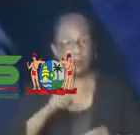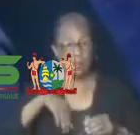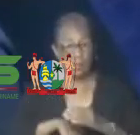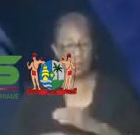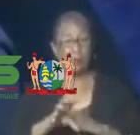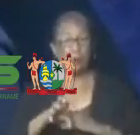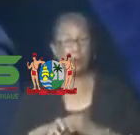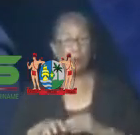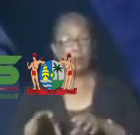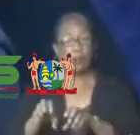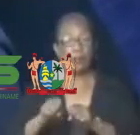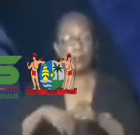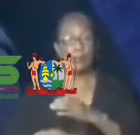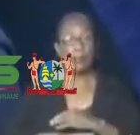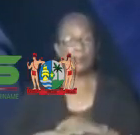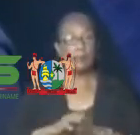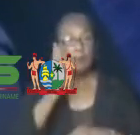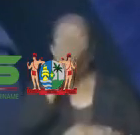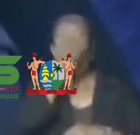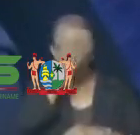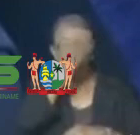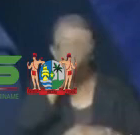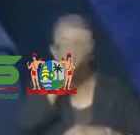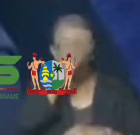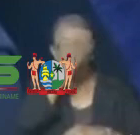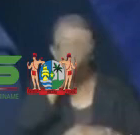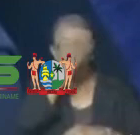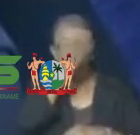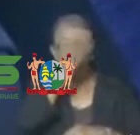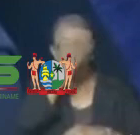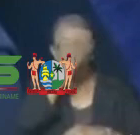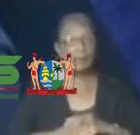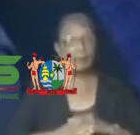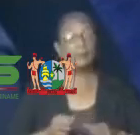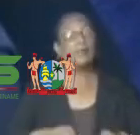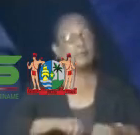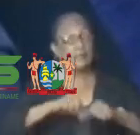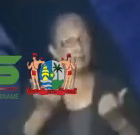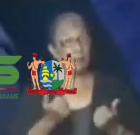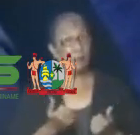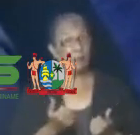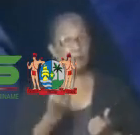in meerdere landen, in Suriname en andere landen, dat ze in ieder geval gevrijwaard zijn van dubbele belasting.